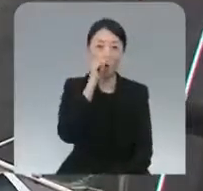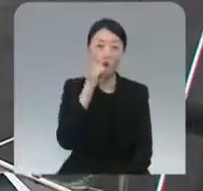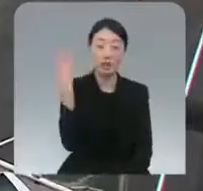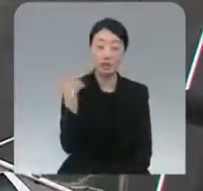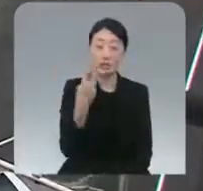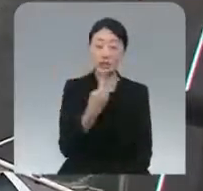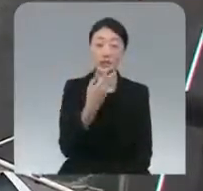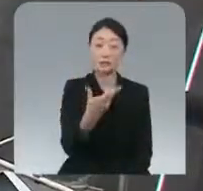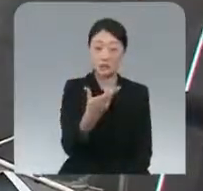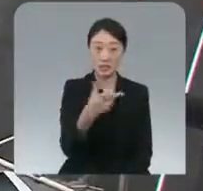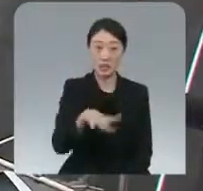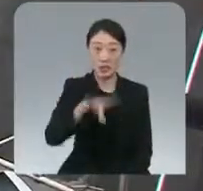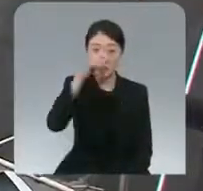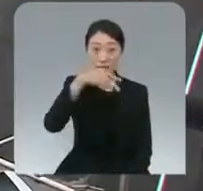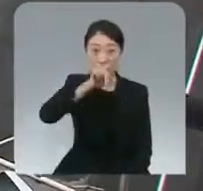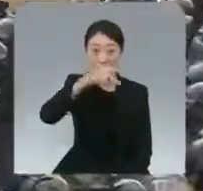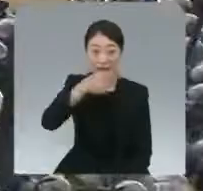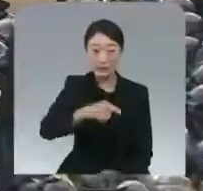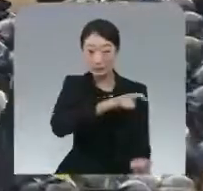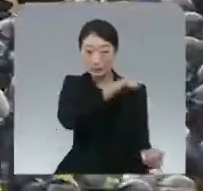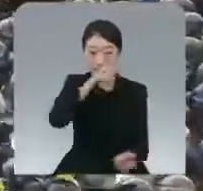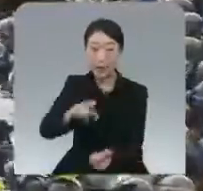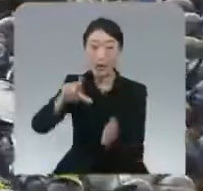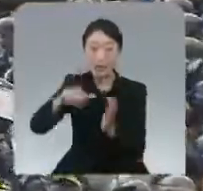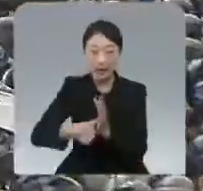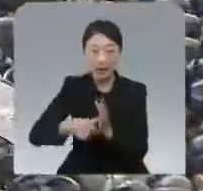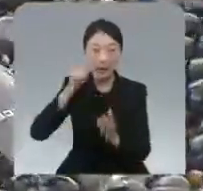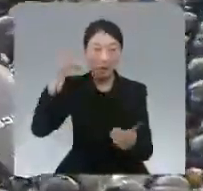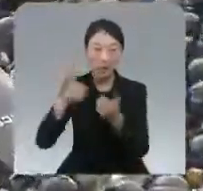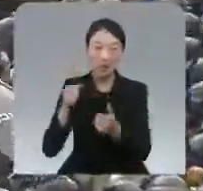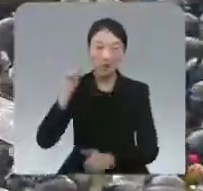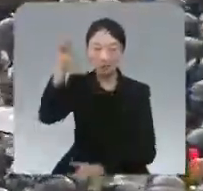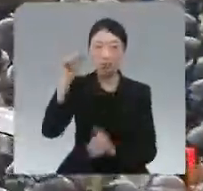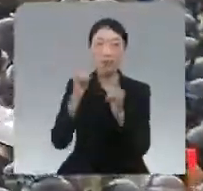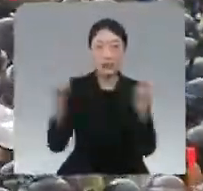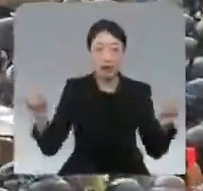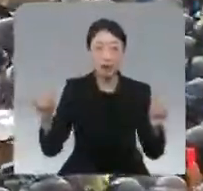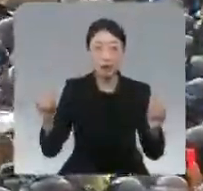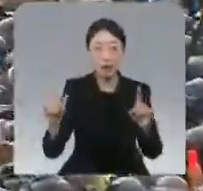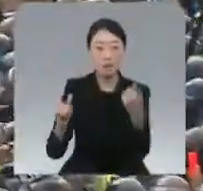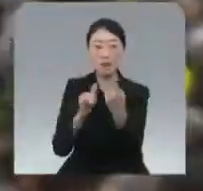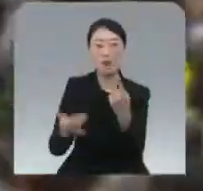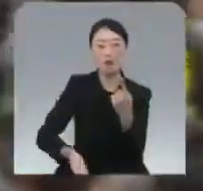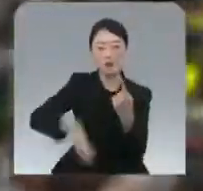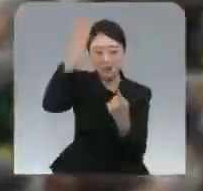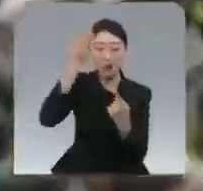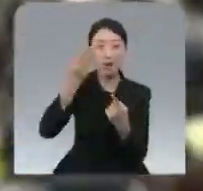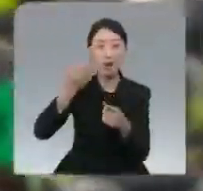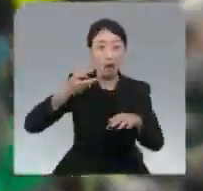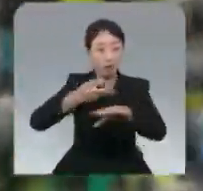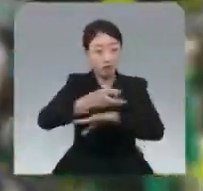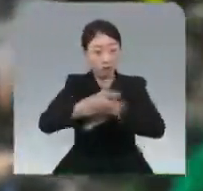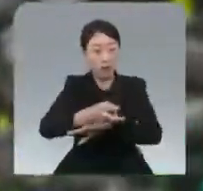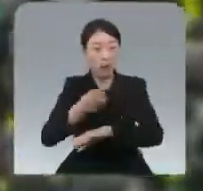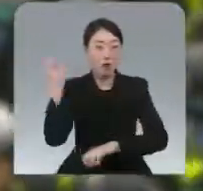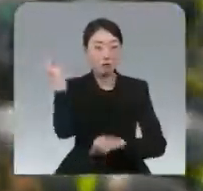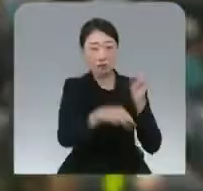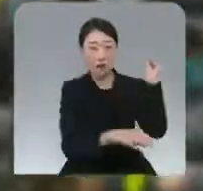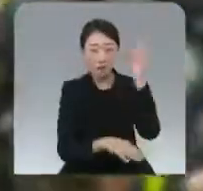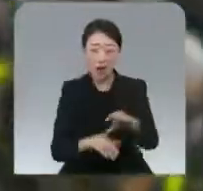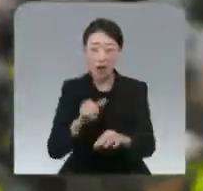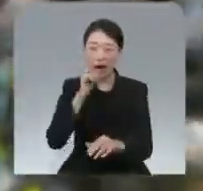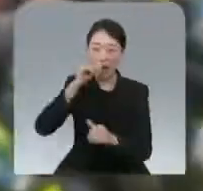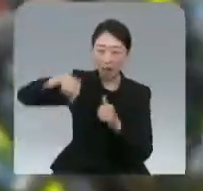gyeongsang Utara telah dirampungkan hingga akhir bulan lalu Selain itu pihaknya juga mengonfirmasi akses pasukan Amerika Serikat secara bebas ke